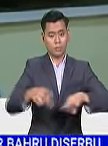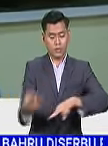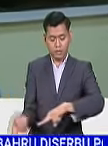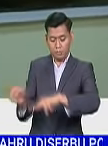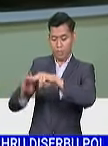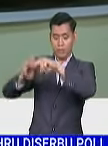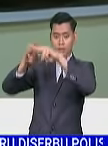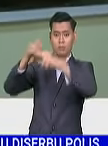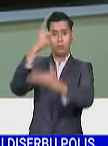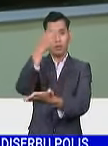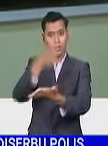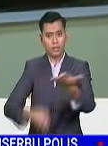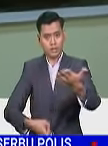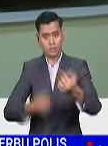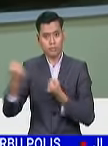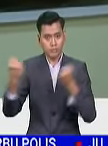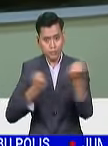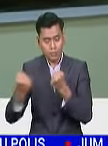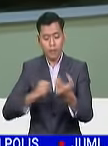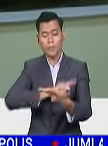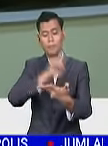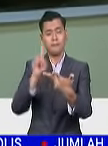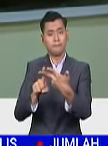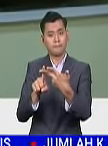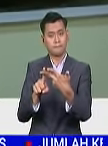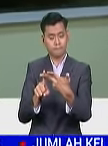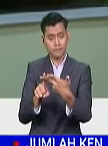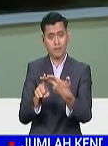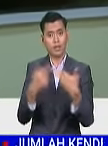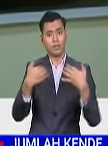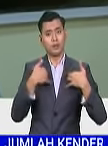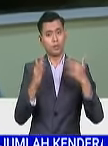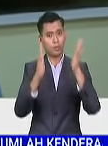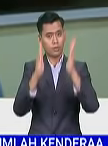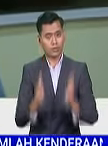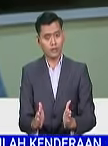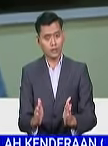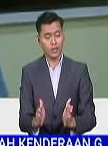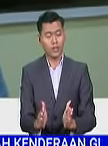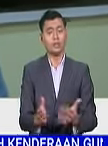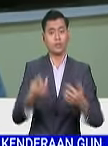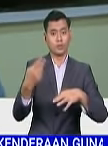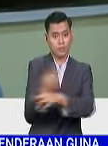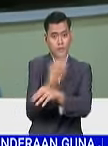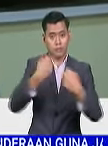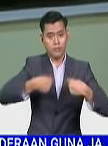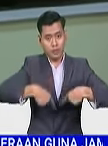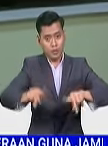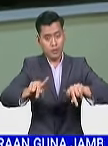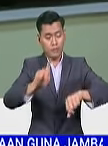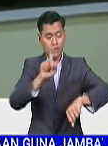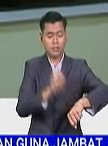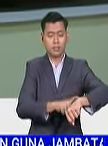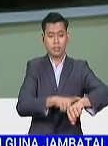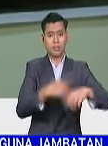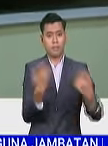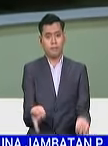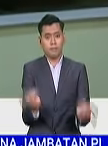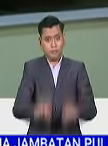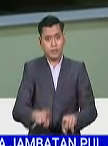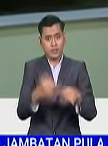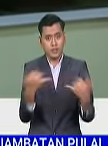menaikkan kos transport. Dan yang ketiga, ada orang-orang tertentu mengambil kesempatan dalam kesempitan